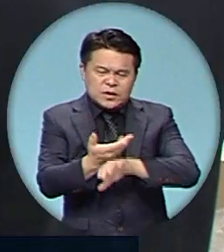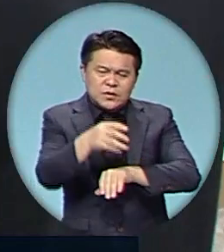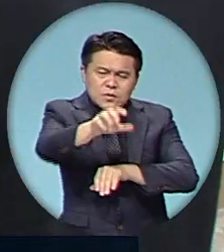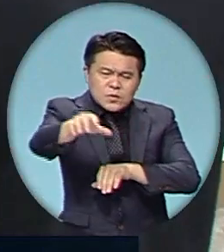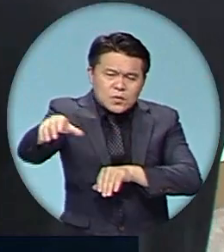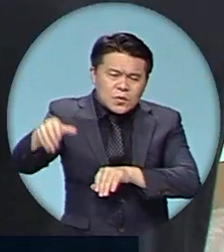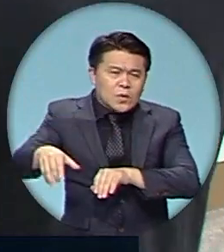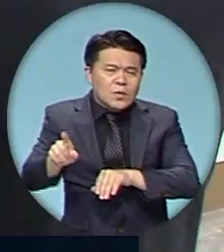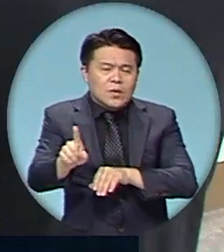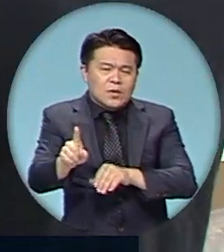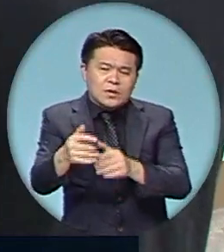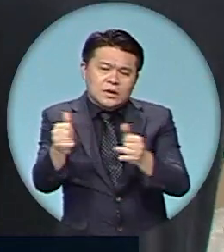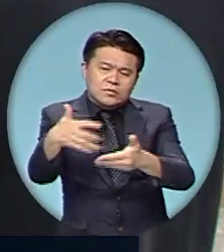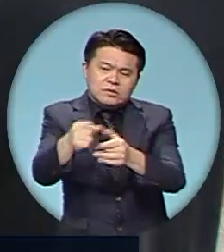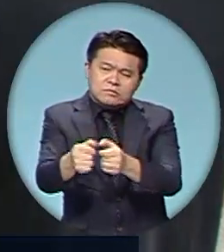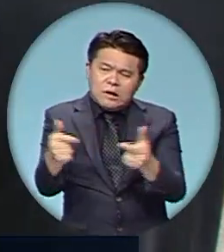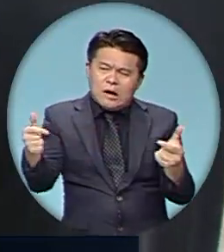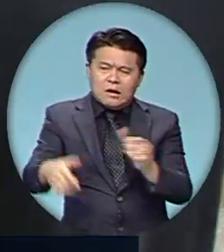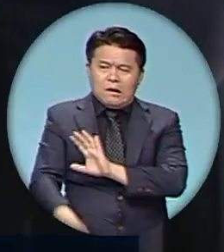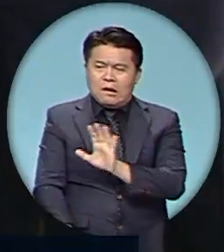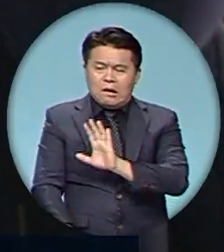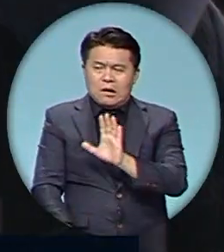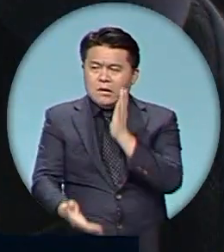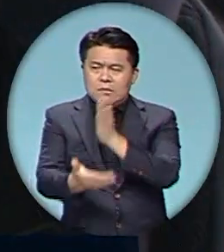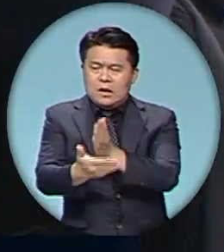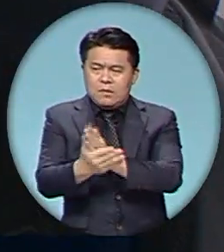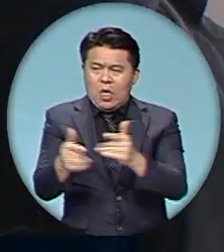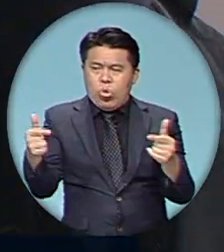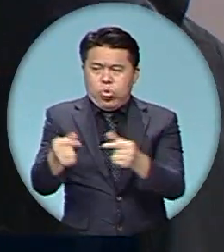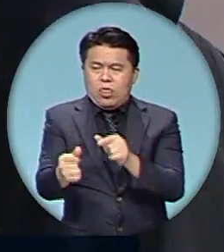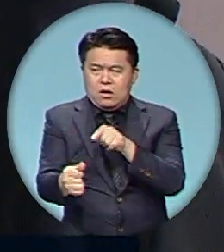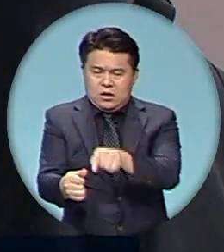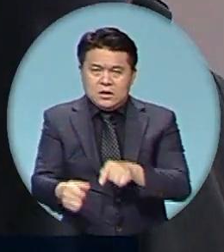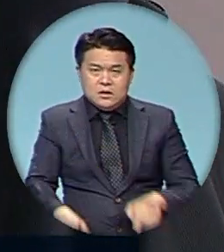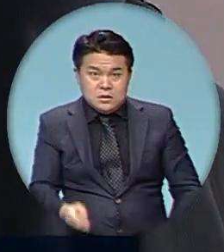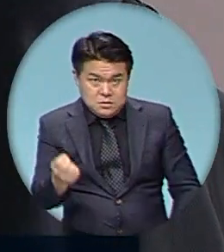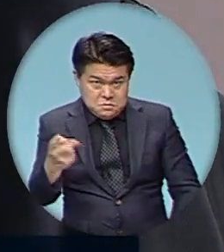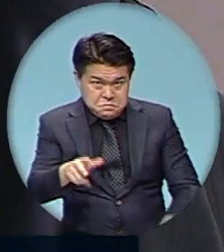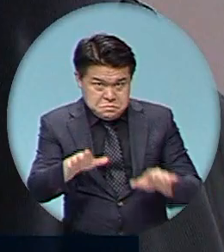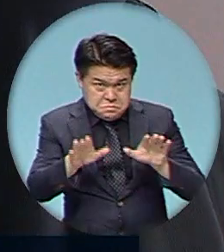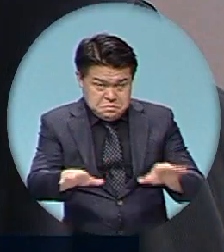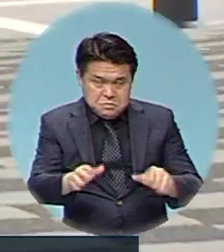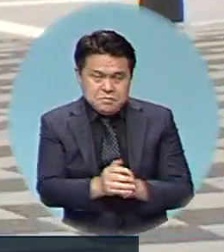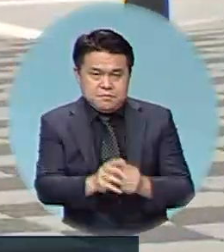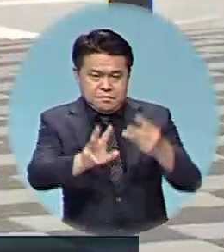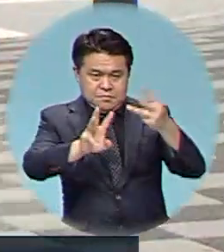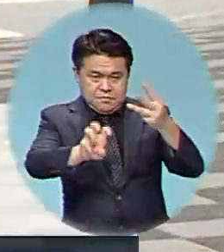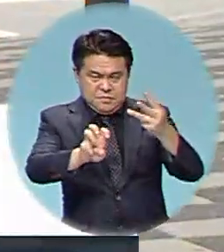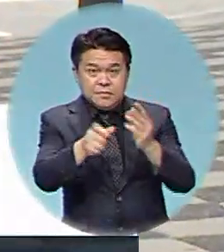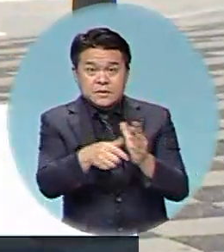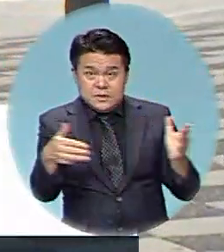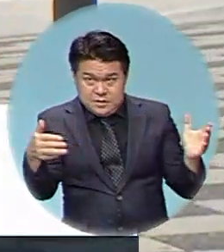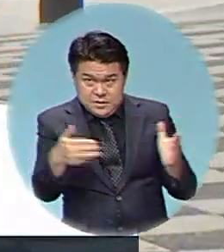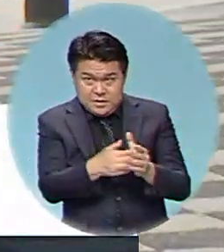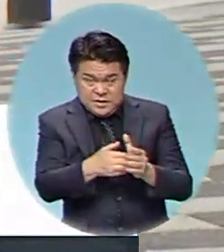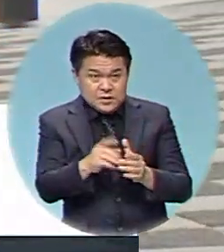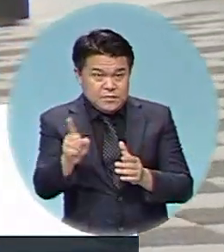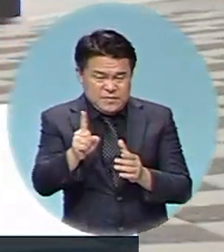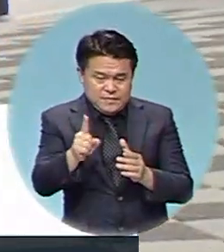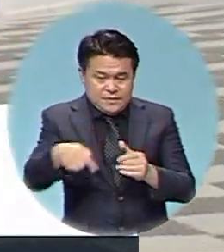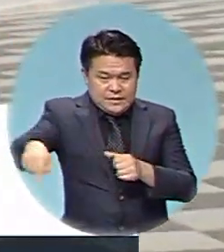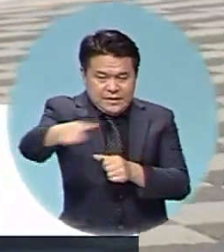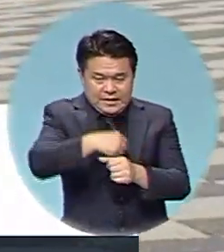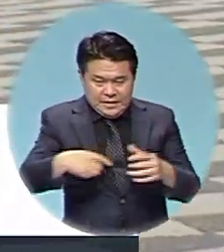일수를 확대하려는 움직임을 보이자 이같이 요구한 겁니다. 이와 함께 오는 30일까지는 시도교육청과 지자체